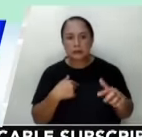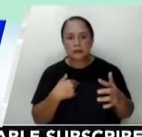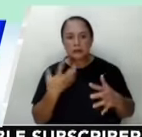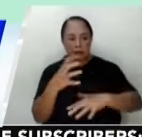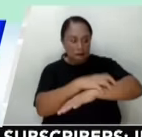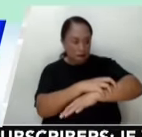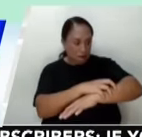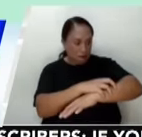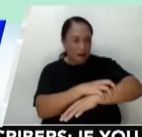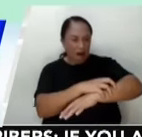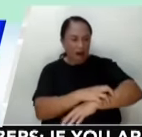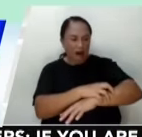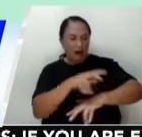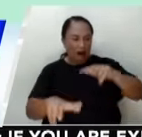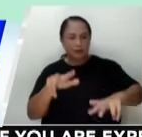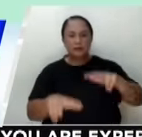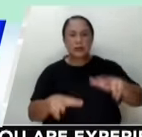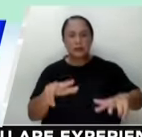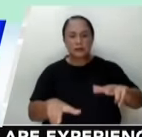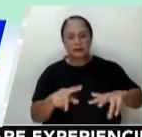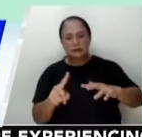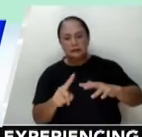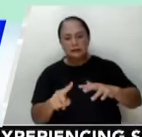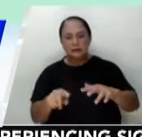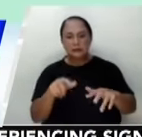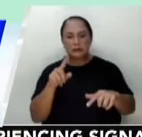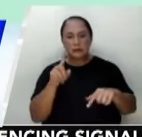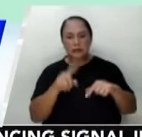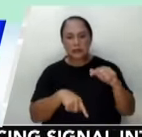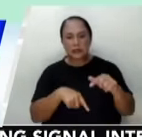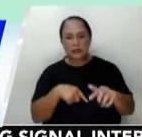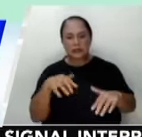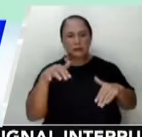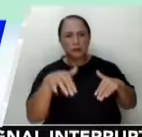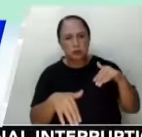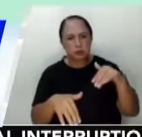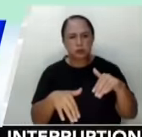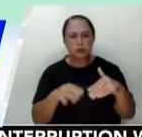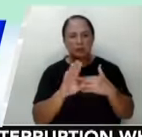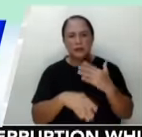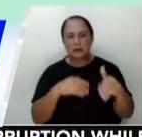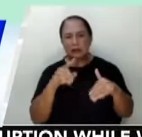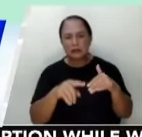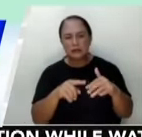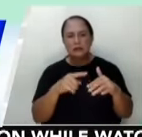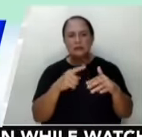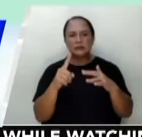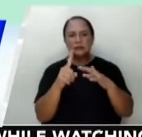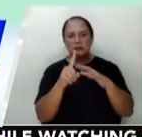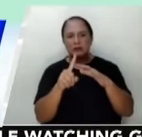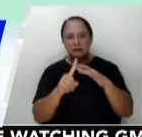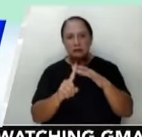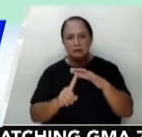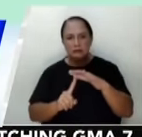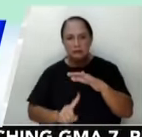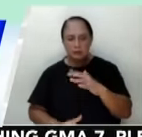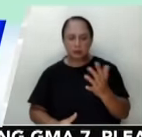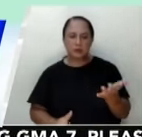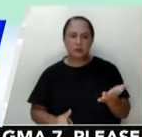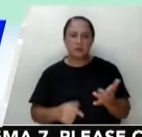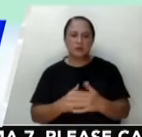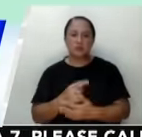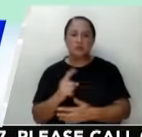tapos yun, hindi ka nakalangoy para makaahon. So, ang unang kalaban talaga